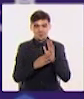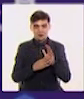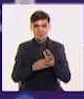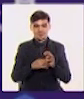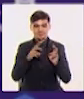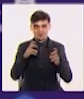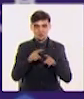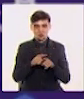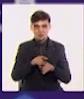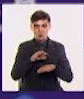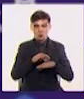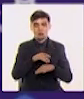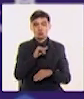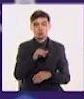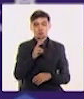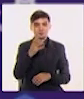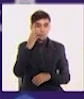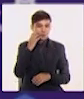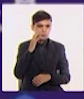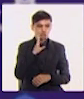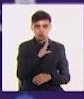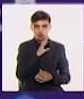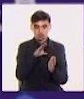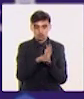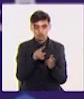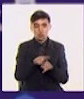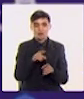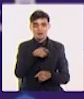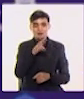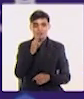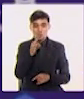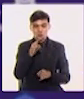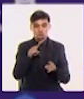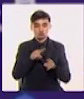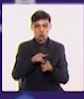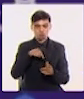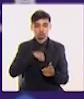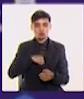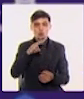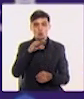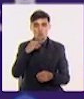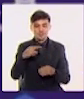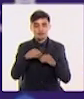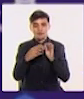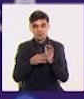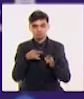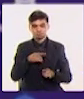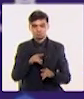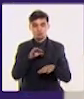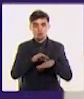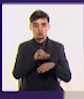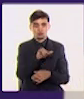диагнозымен түскен жүкті әйелдің сәбиі де COVID-19-мен туған кездері болды.